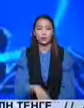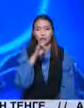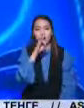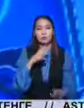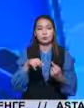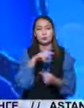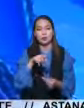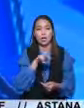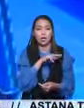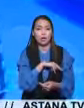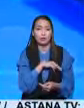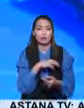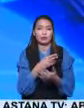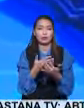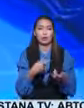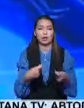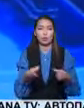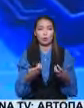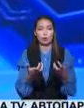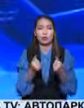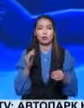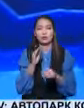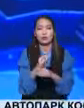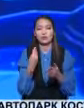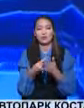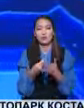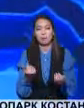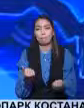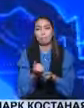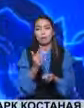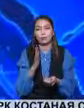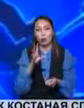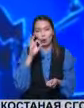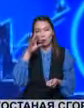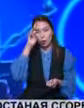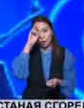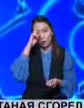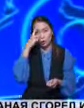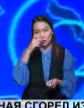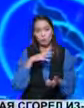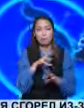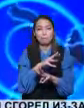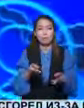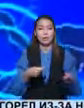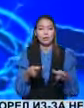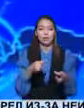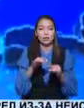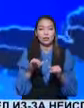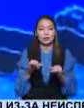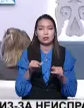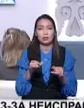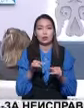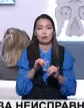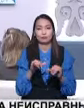Казахстанские бизнесмены, работающие в сфере торговли, получат дополнительную финансовую поддержку от государства, сообщили в Министерстве торговли и интеграции. По